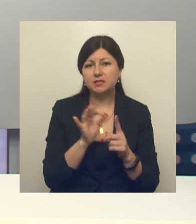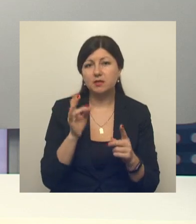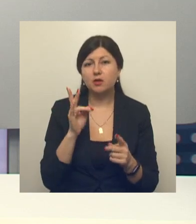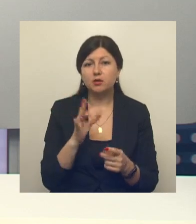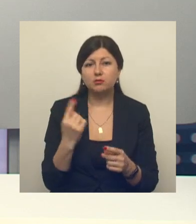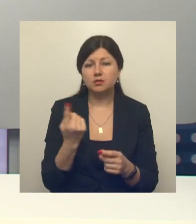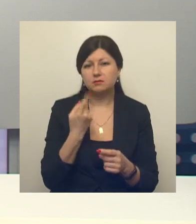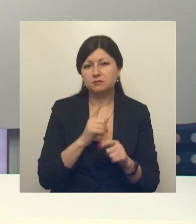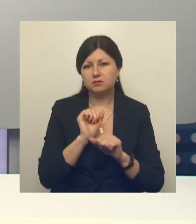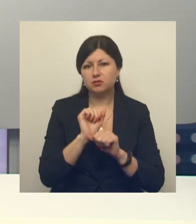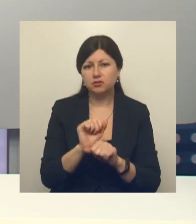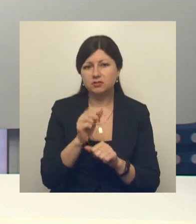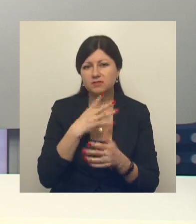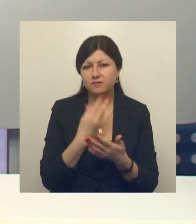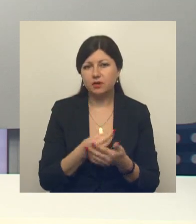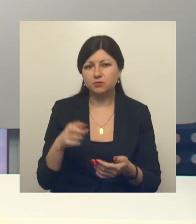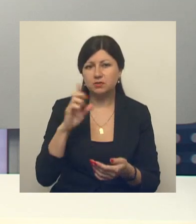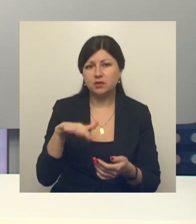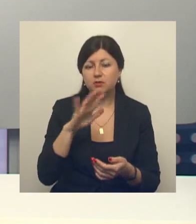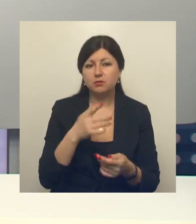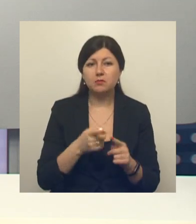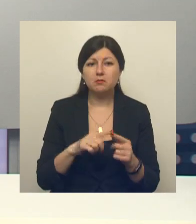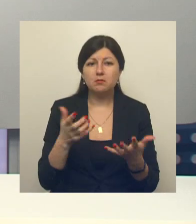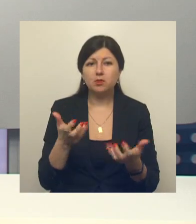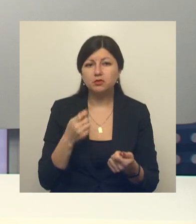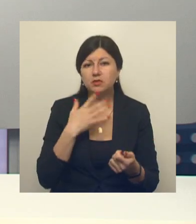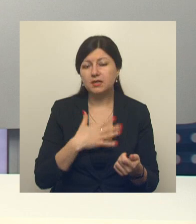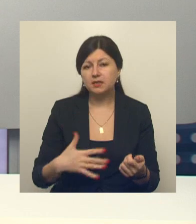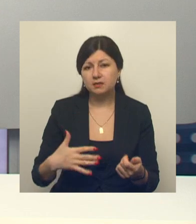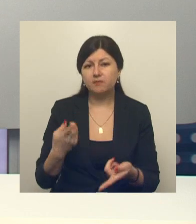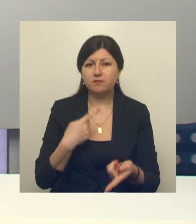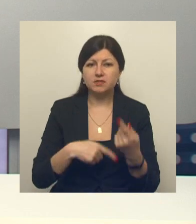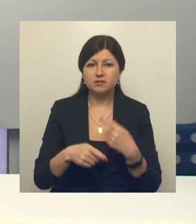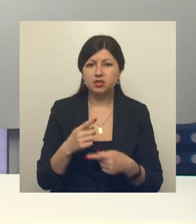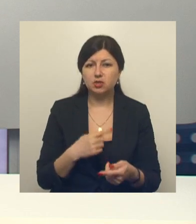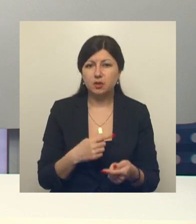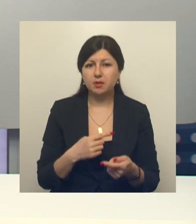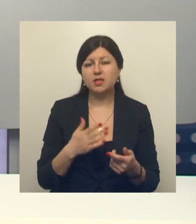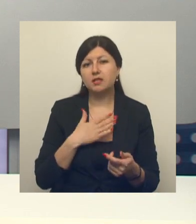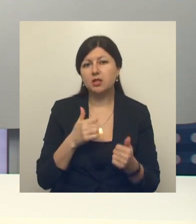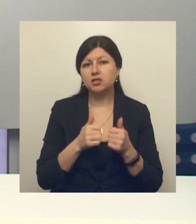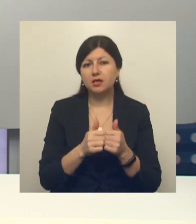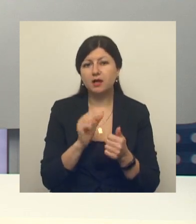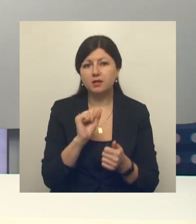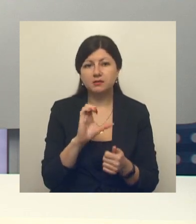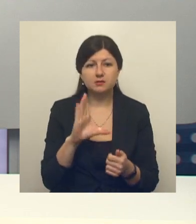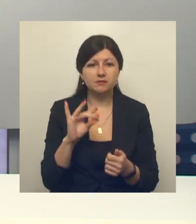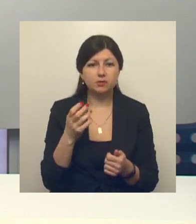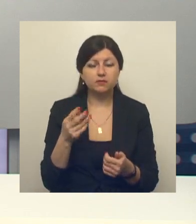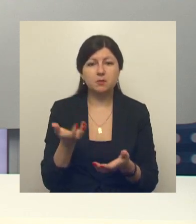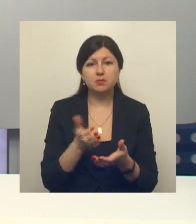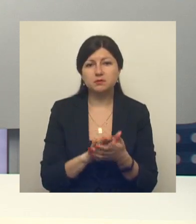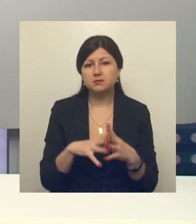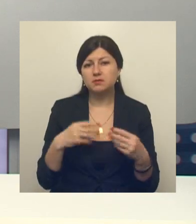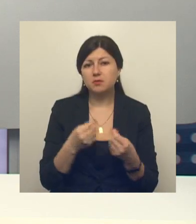– защитить свою страну. А потому и, получив ранение, возвращаются обратно. Наша коллега Анна Свидовская познакомилась с